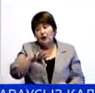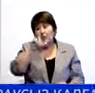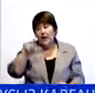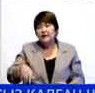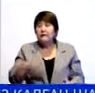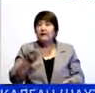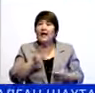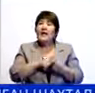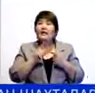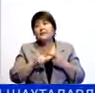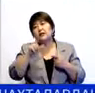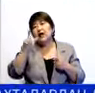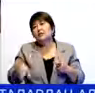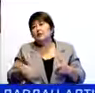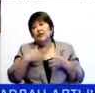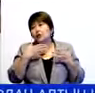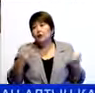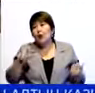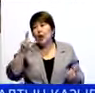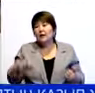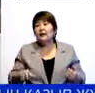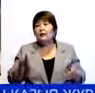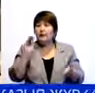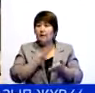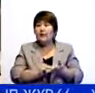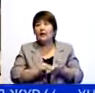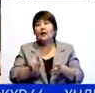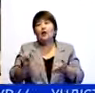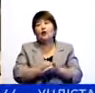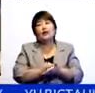азаматы немесе азаматтығы жоқ адам ретінде танылып, белгілеген бір құжат берілетін болады.